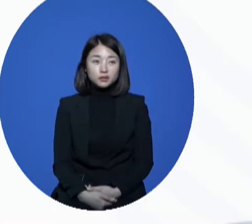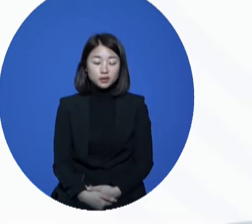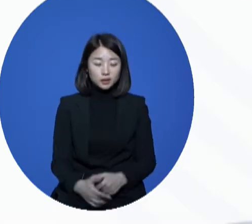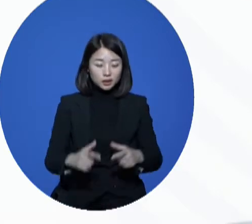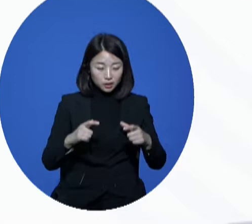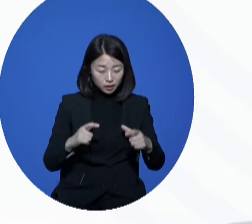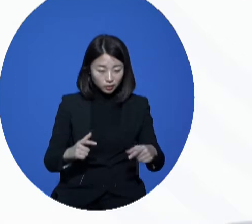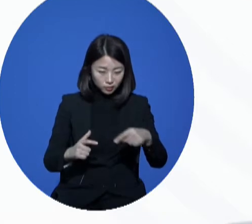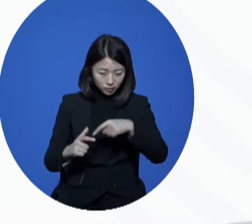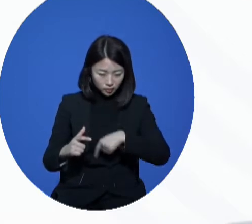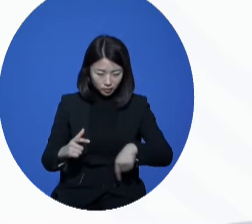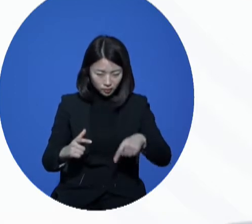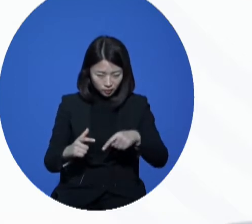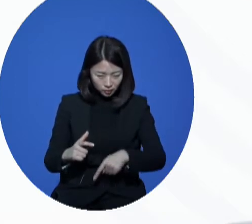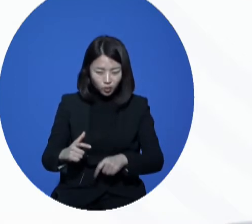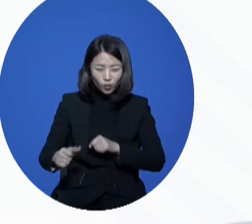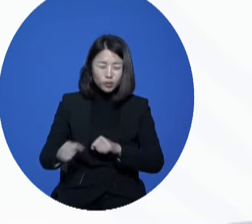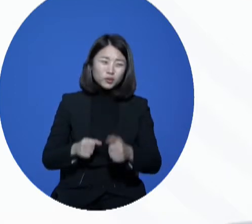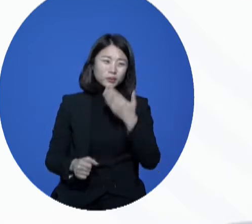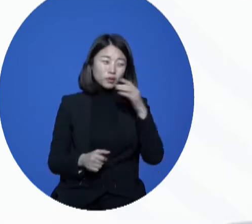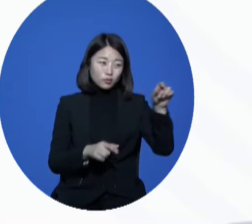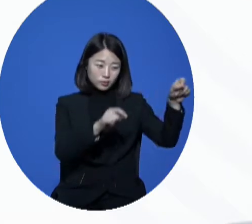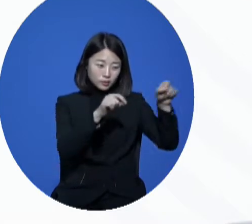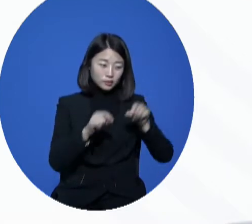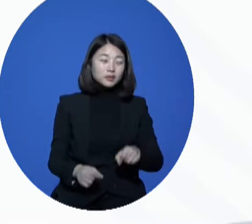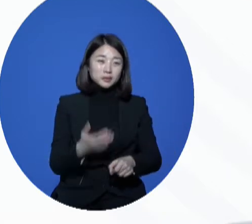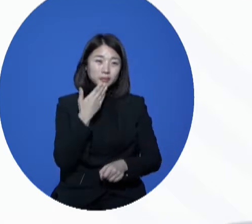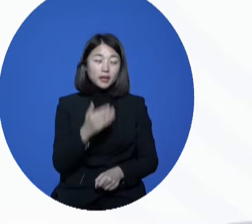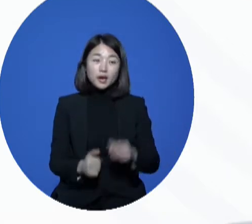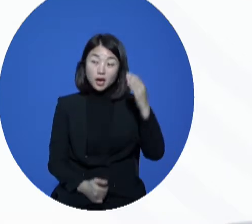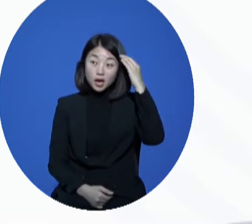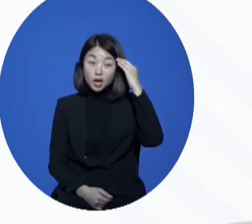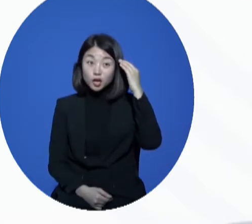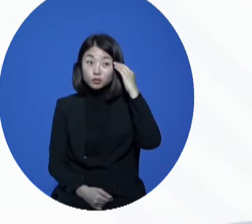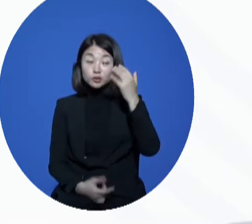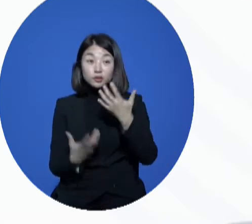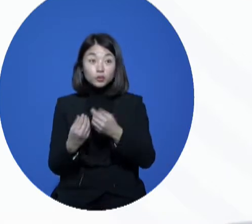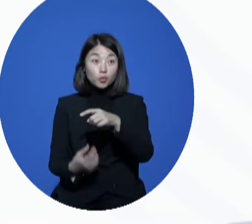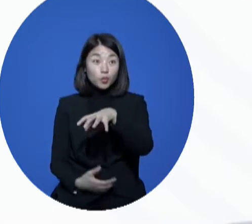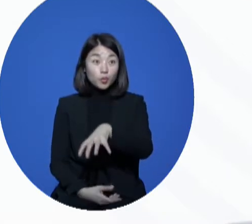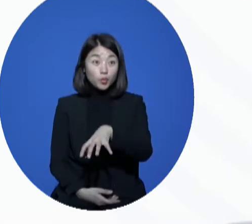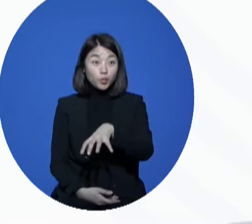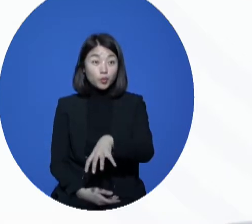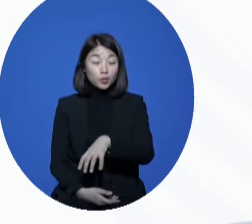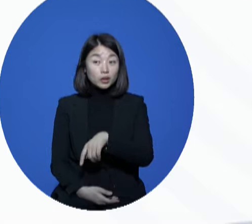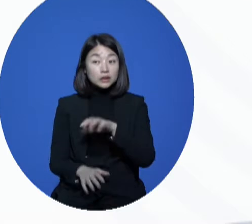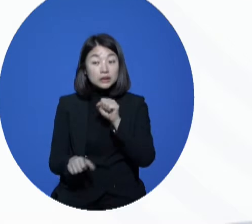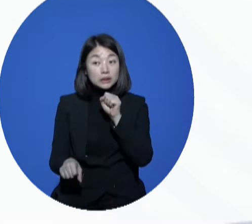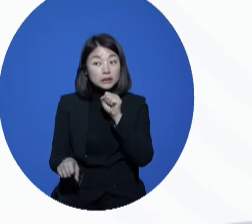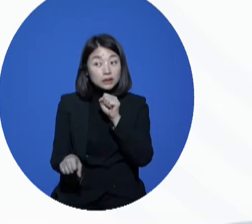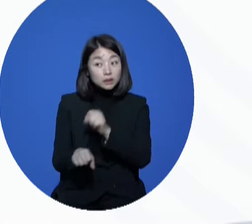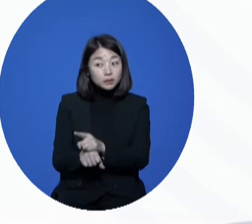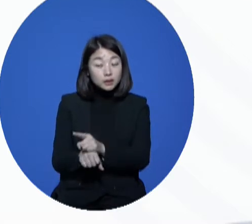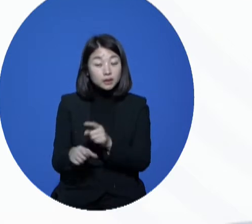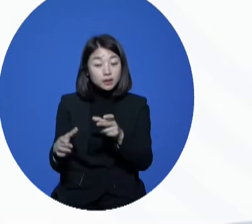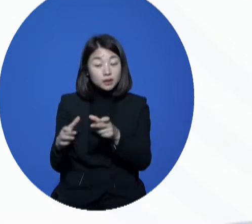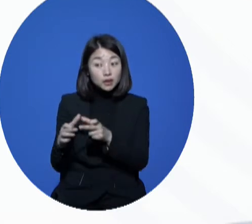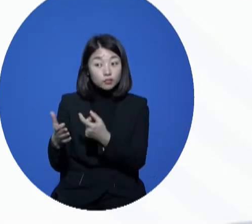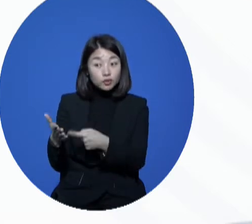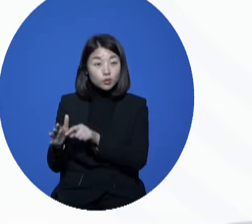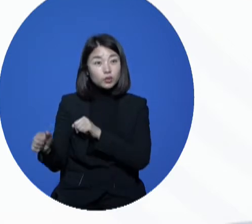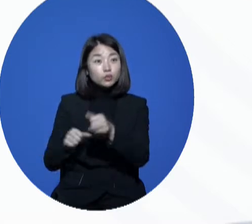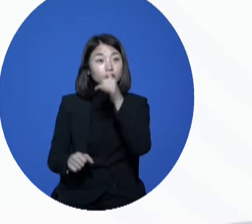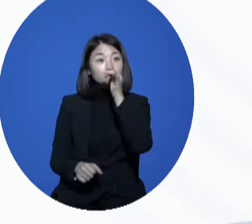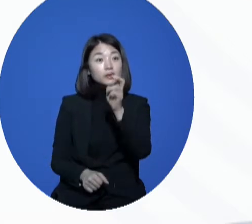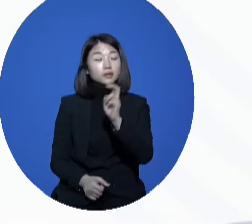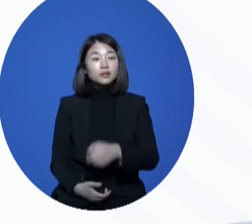차원에서도 얼마든지 가능합니다. 예를 들어서 한국 같은 경우에는 이미 하는 경우도 계실